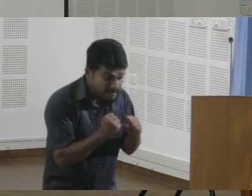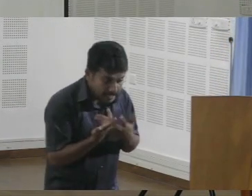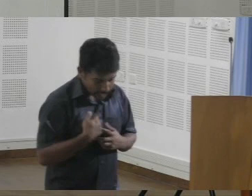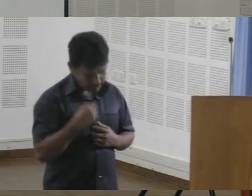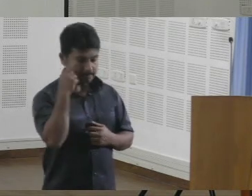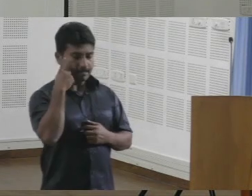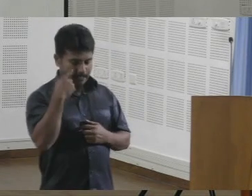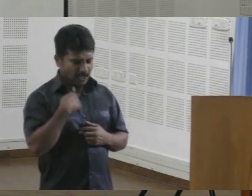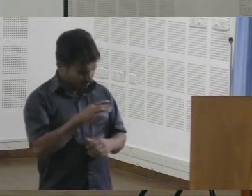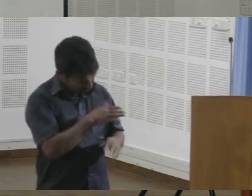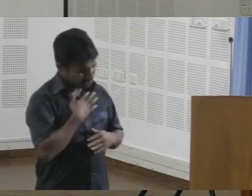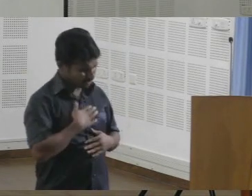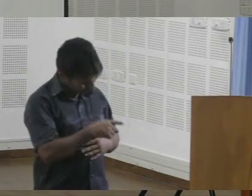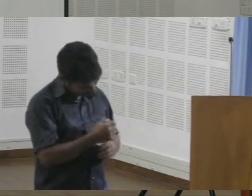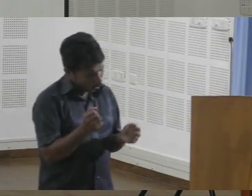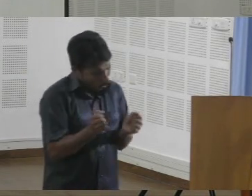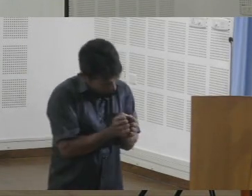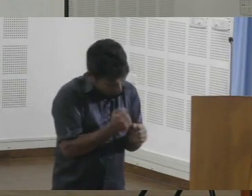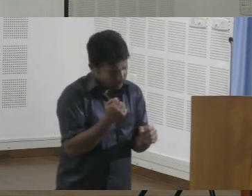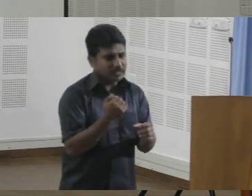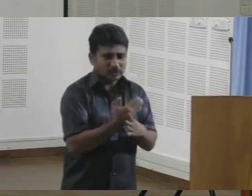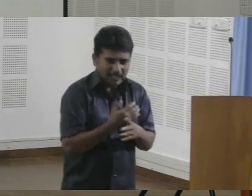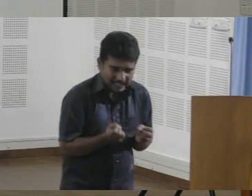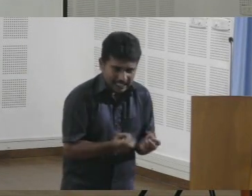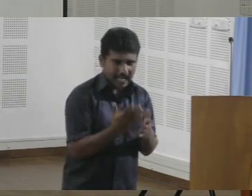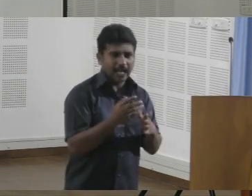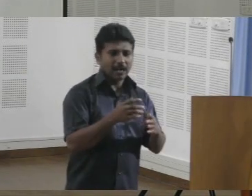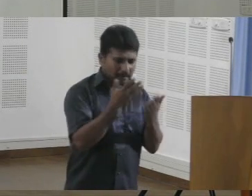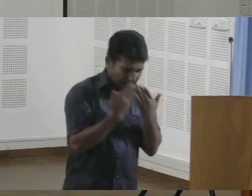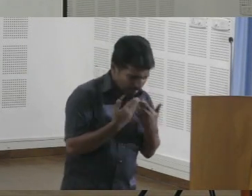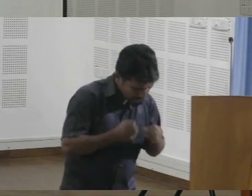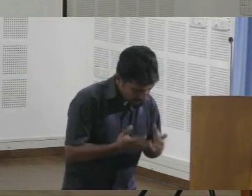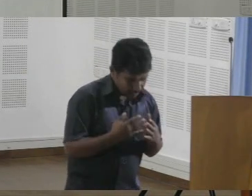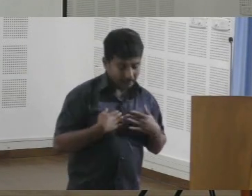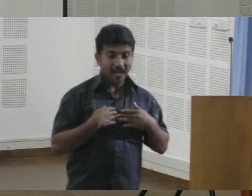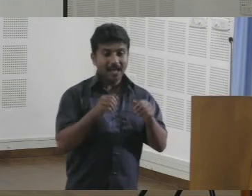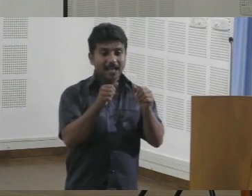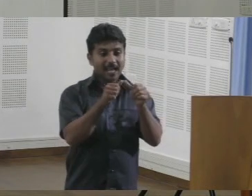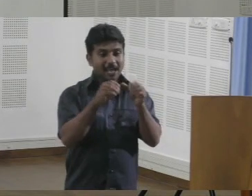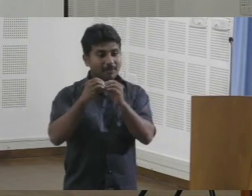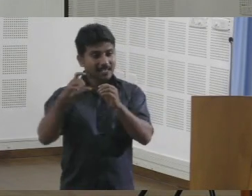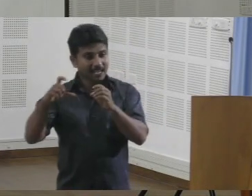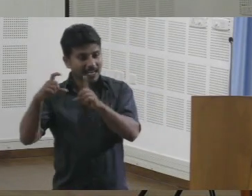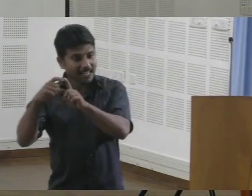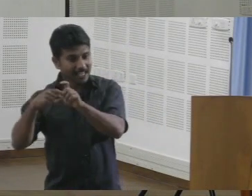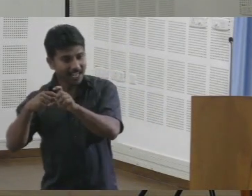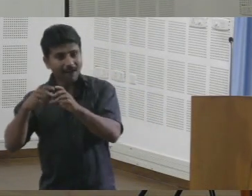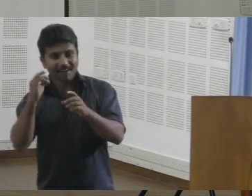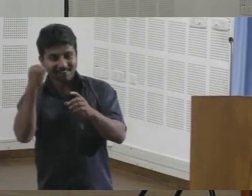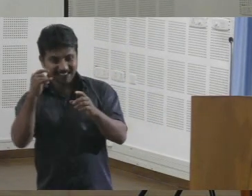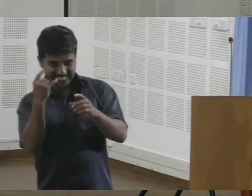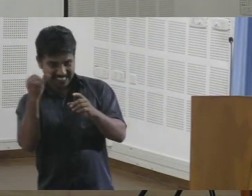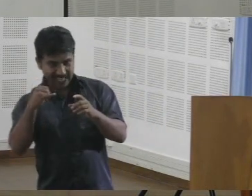ചെയ്യാം. ഞാൻ ആൽഫബറ്റ് ചാർട്ടിൽ ഒരു A4 സൈസ് പേപ്പർ എടുത്ത് 6 ആൽഫബറ്റ്സ് മാത്രം എഴുതി അത് പോയിൻ്റ്